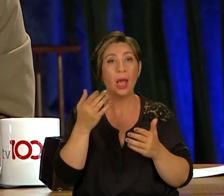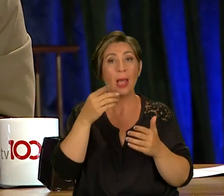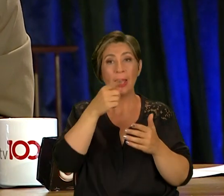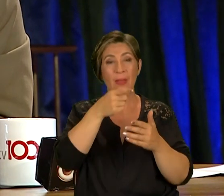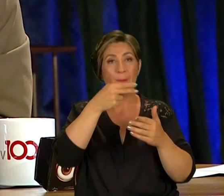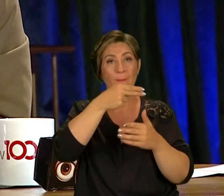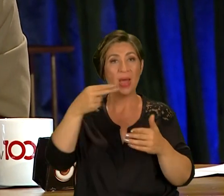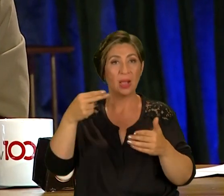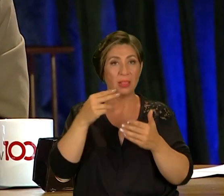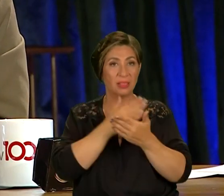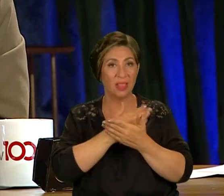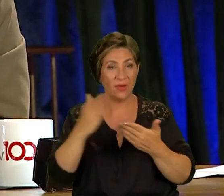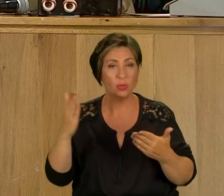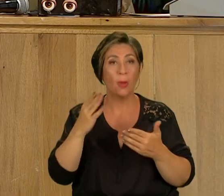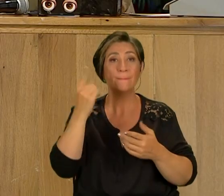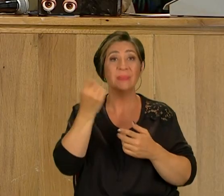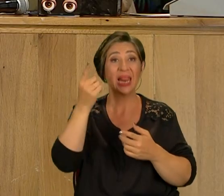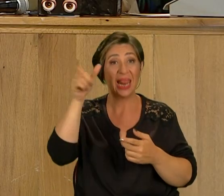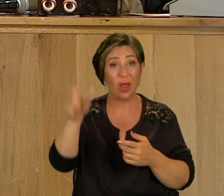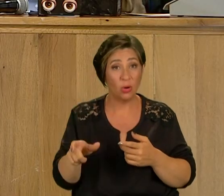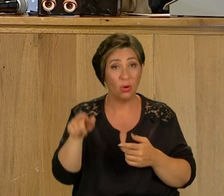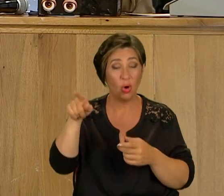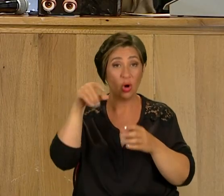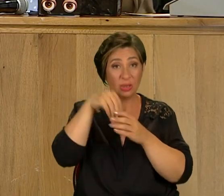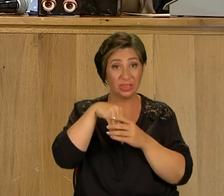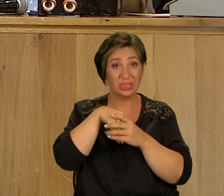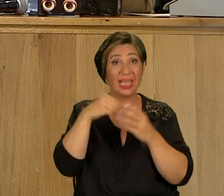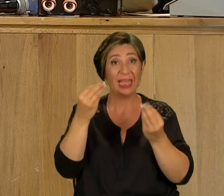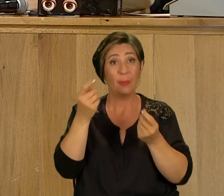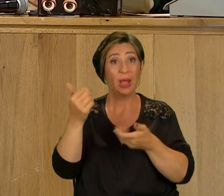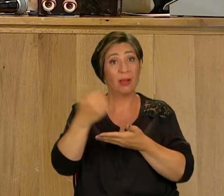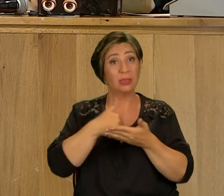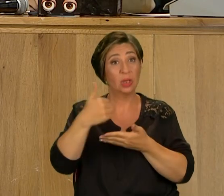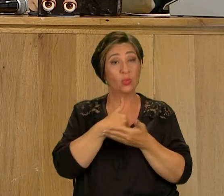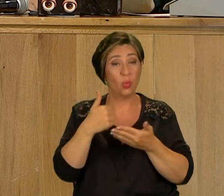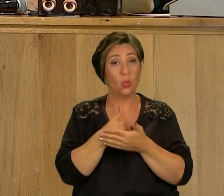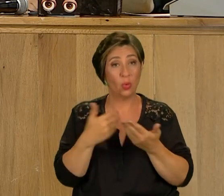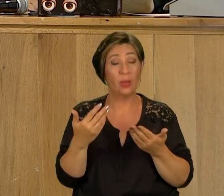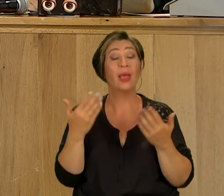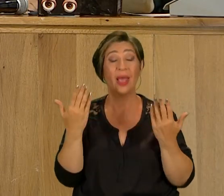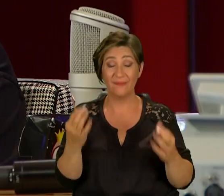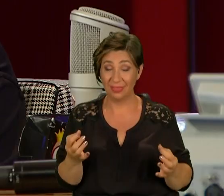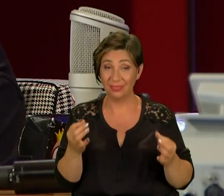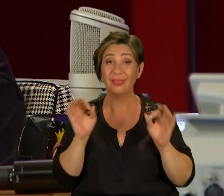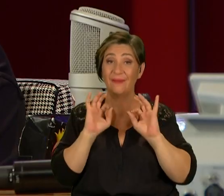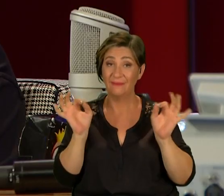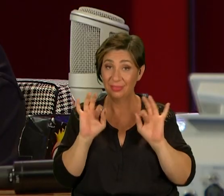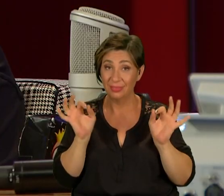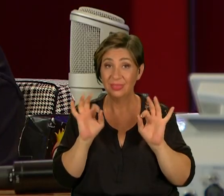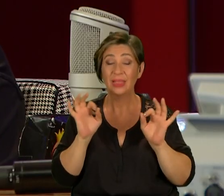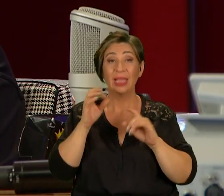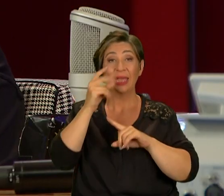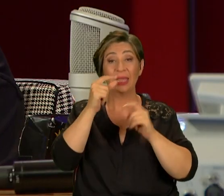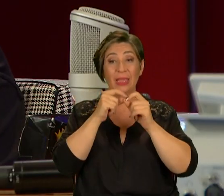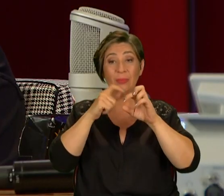senin markanla gidiyor ve birileri orada hakikaten iyi işletmecilik yapıyorlar. Evet, gayet iyi işletmecilik yapıyorlar.